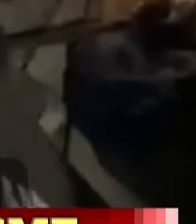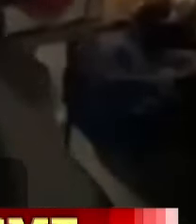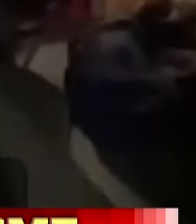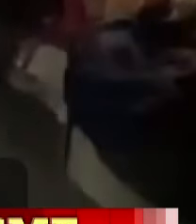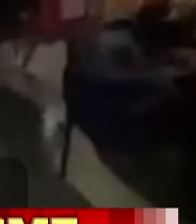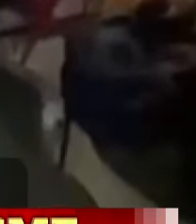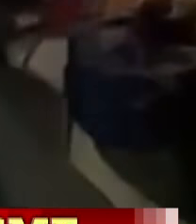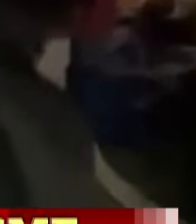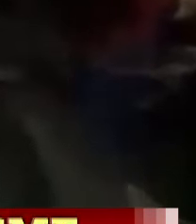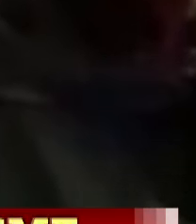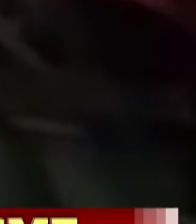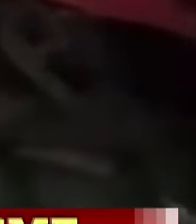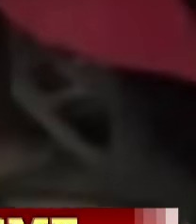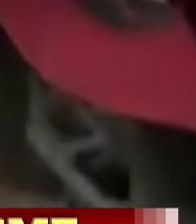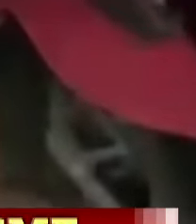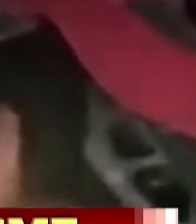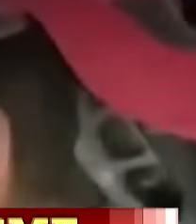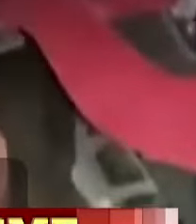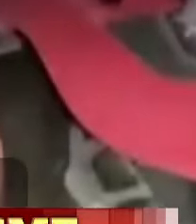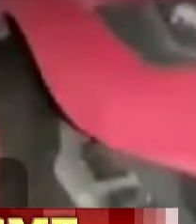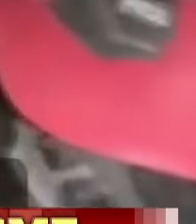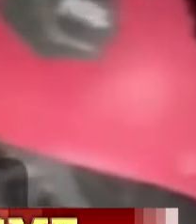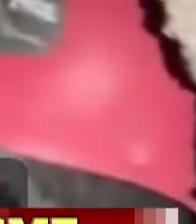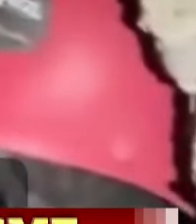Gülbeyaz. Gülbeyaz.